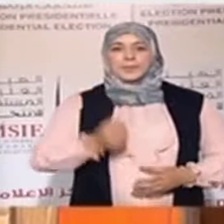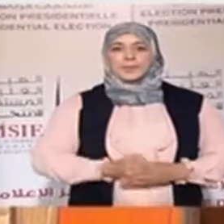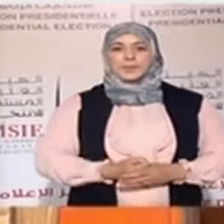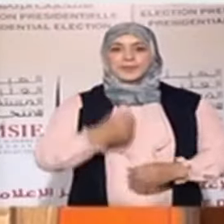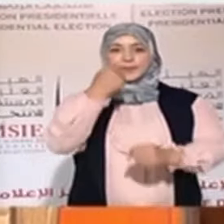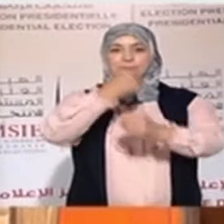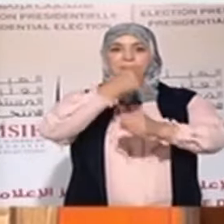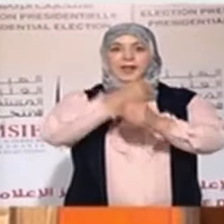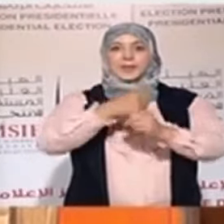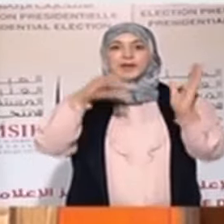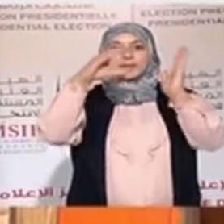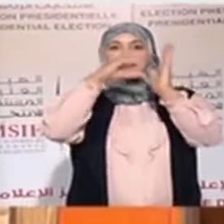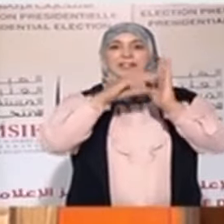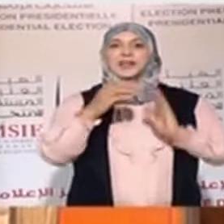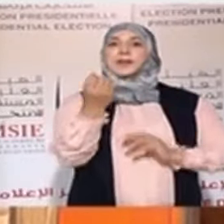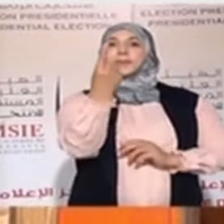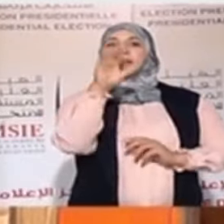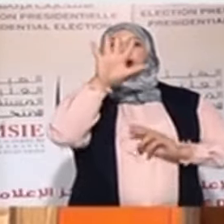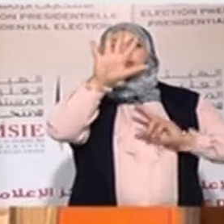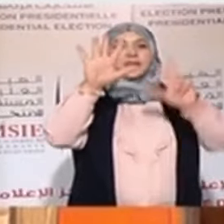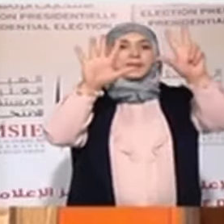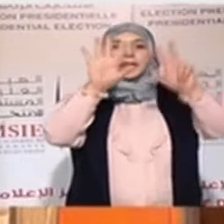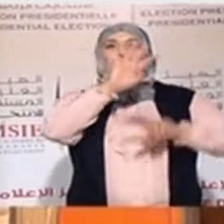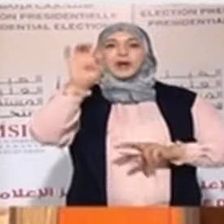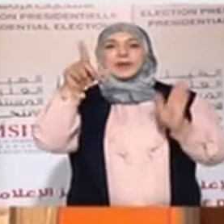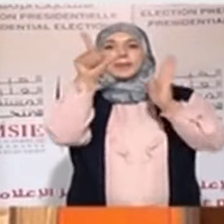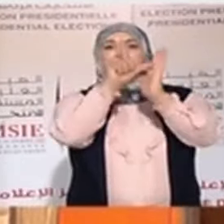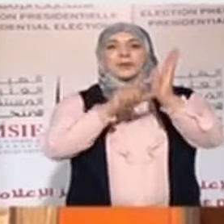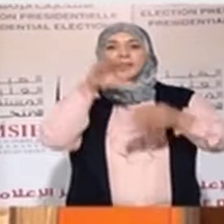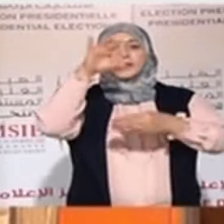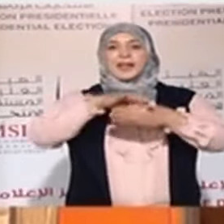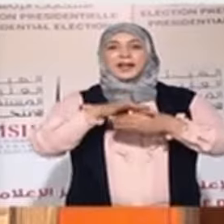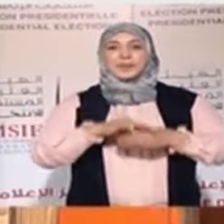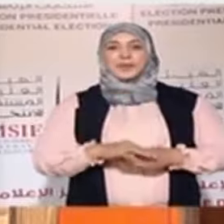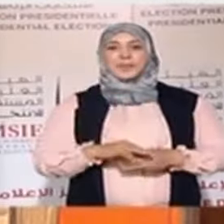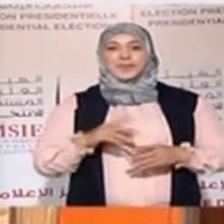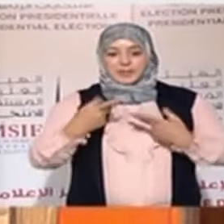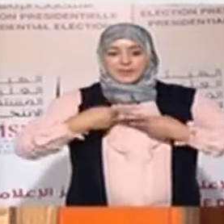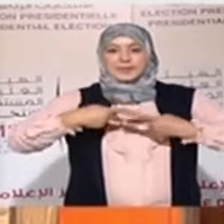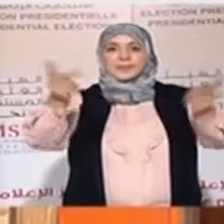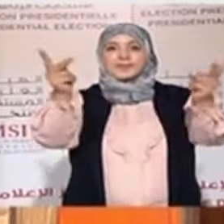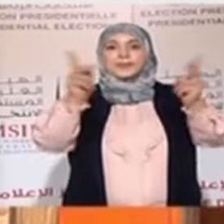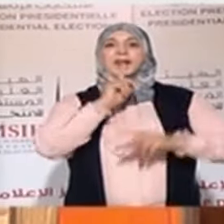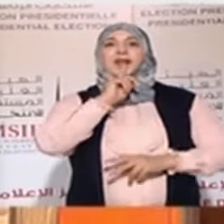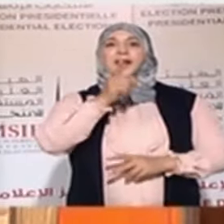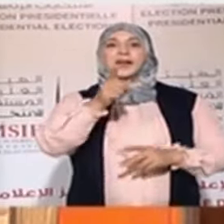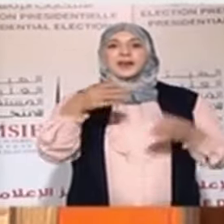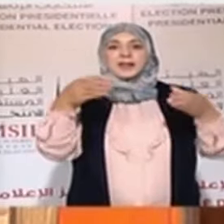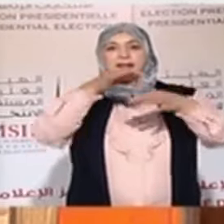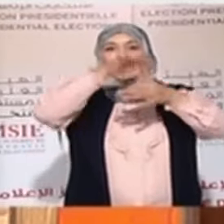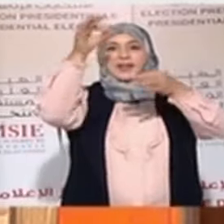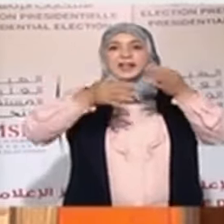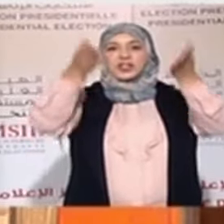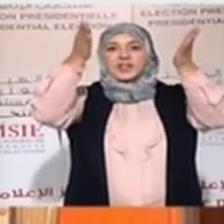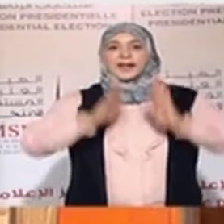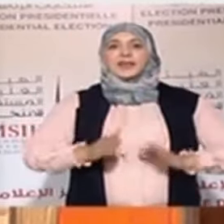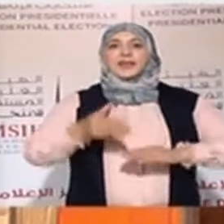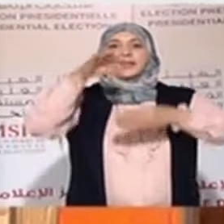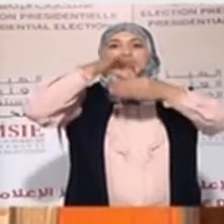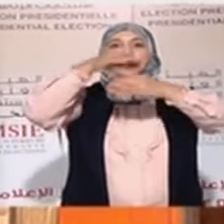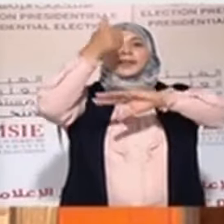عملاً بمقتضيات الفصل 148 من القانون الانتخابي، فسيتم نشر قرار النتائج النهائية للانتخابات